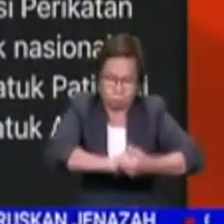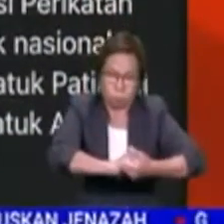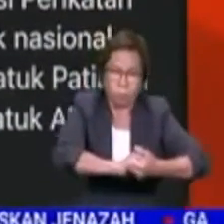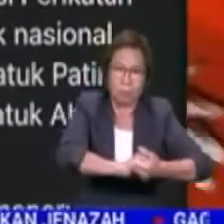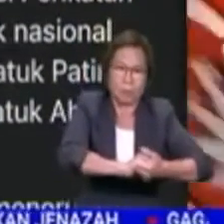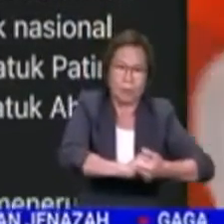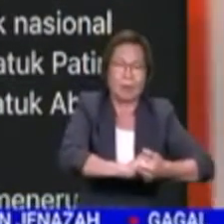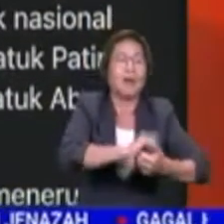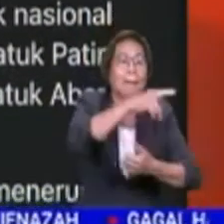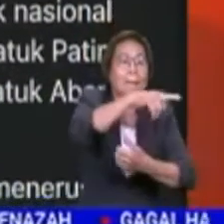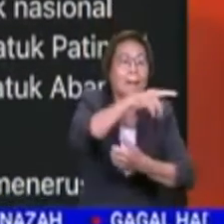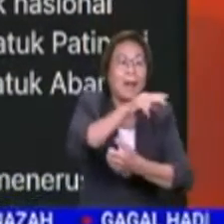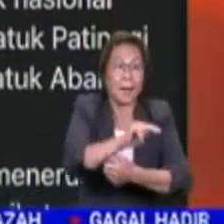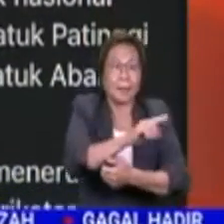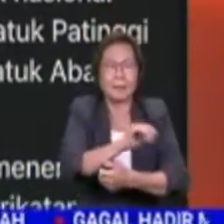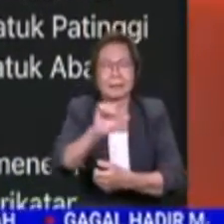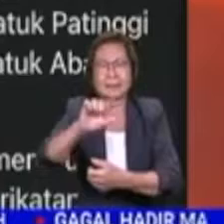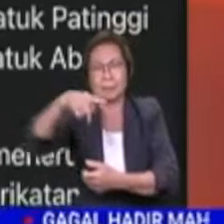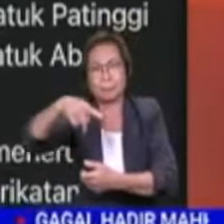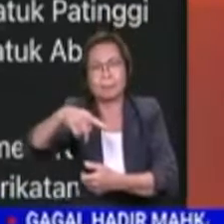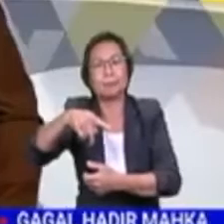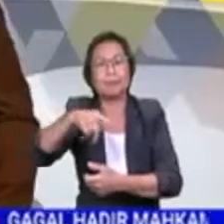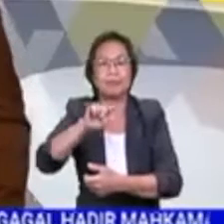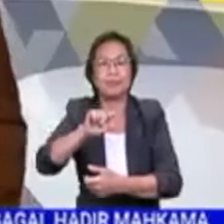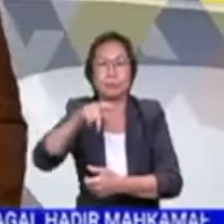antara Perikatan Nasional dan GPS.